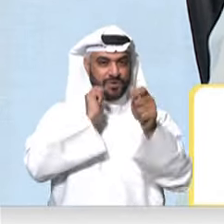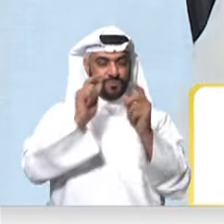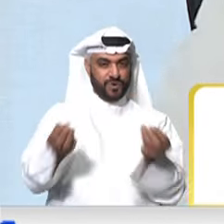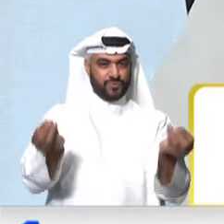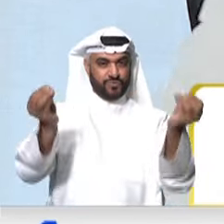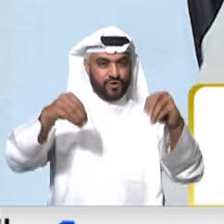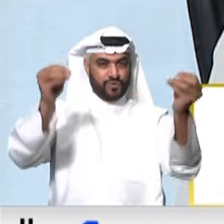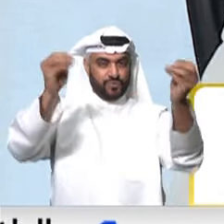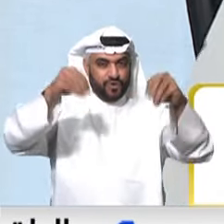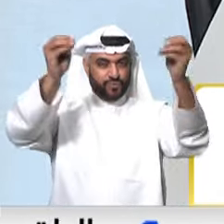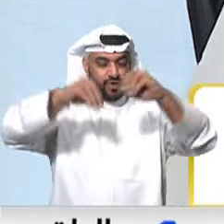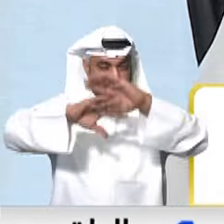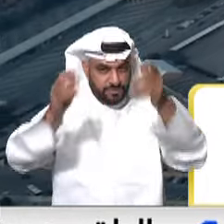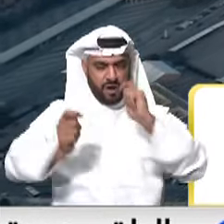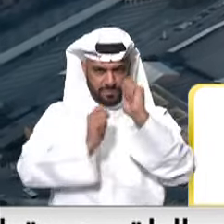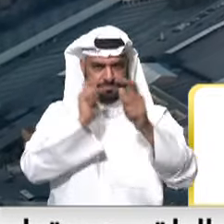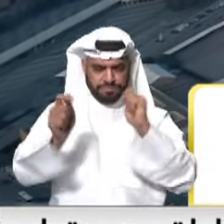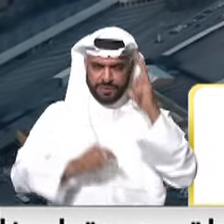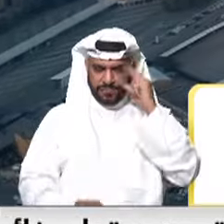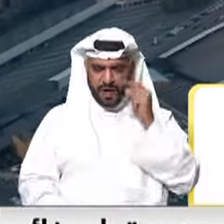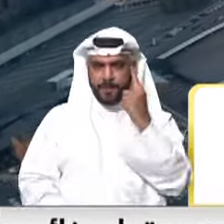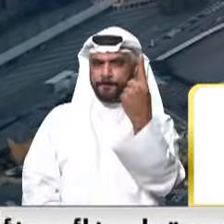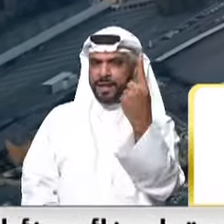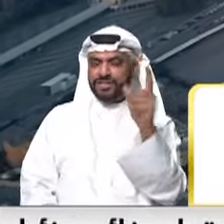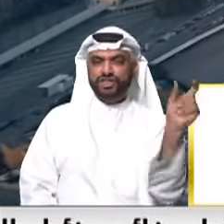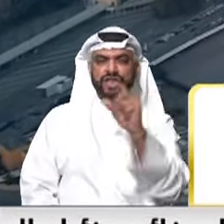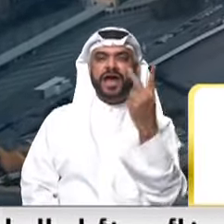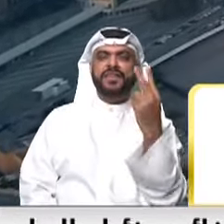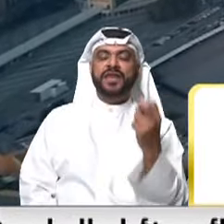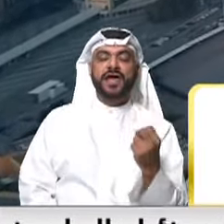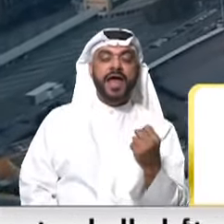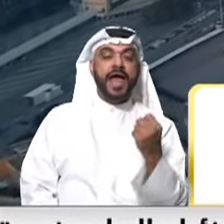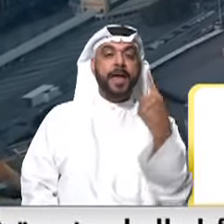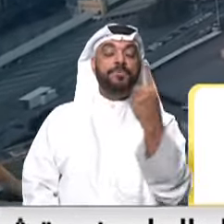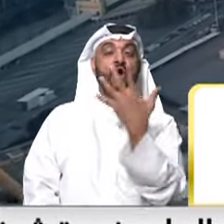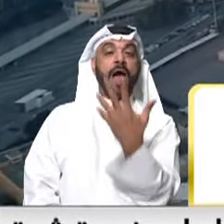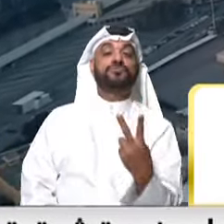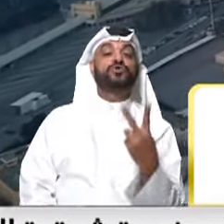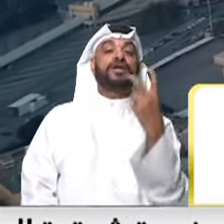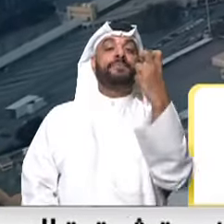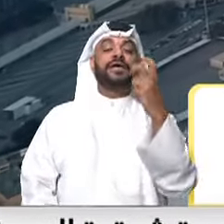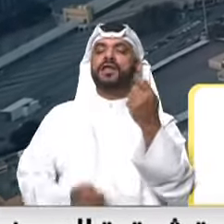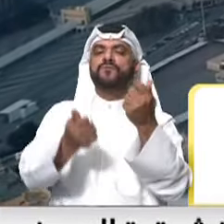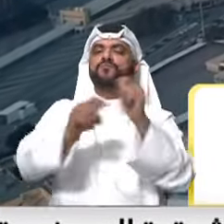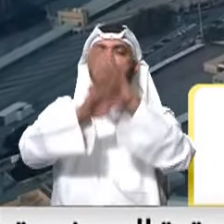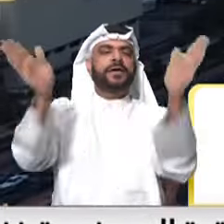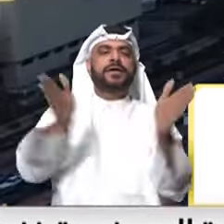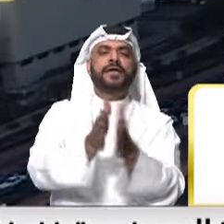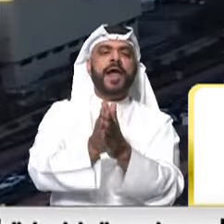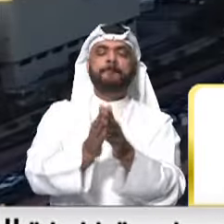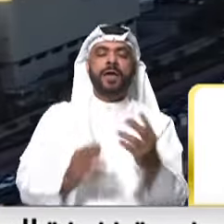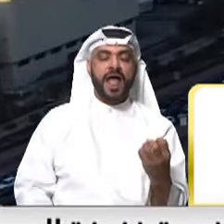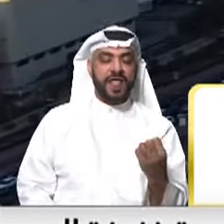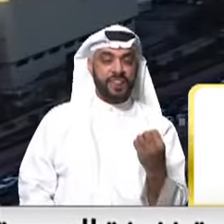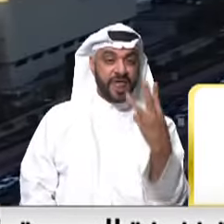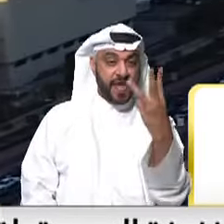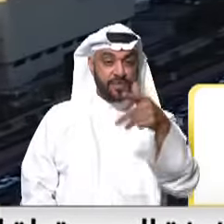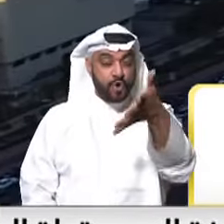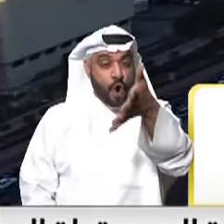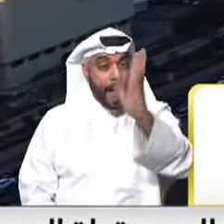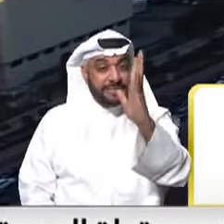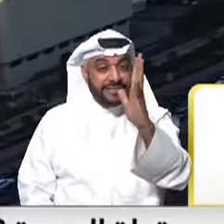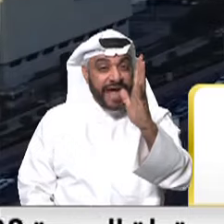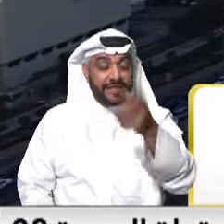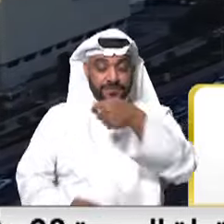عدد الصفقات وتزايد بالقيمه التداوليه شهر اثنين 175 مليون القيمه التداوليه بالمقابل 315 قيمه